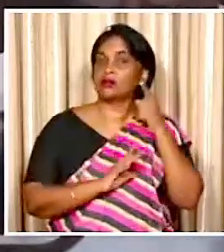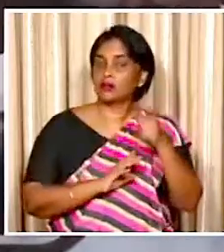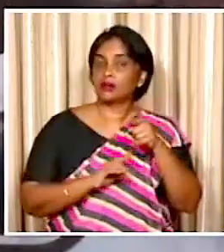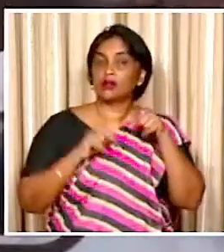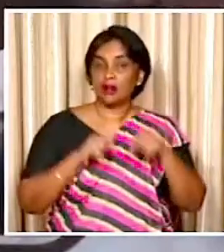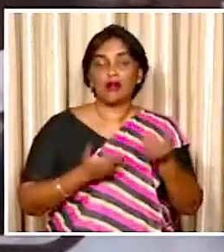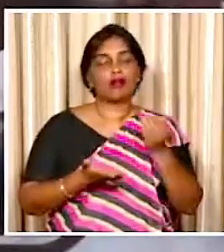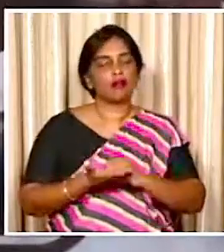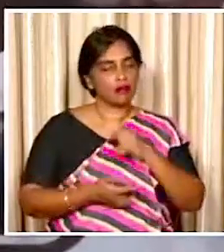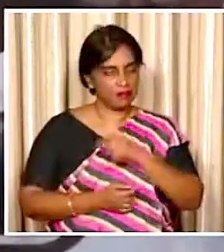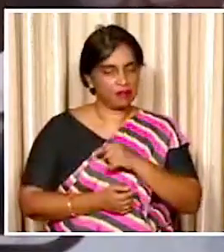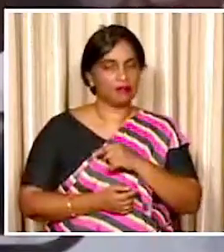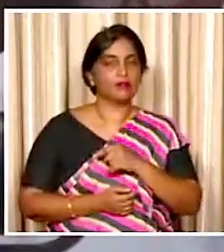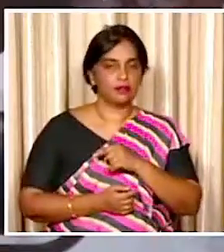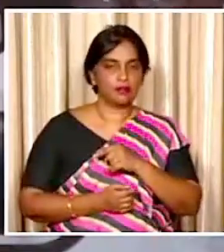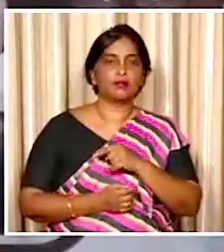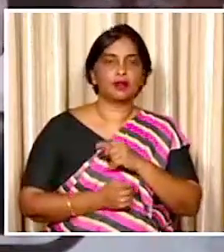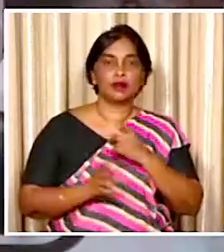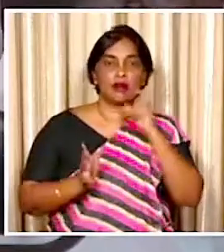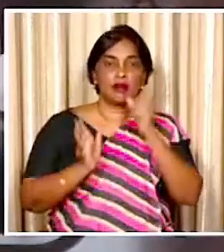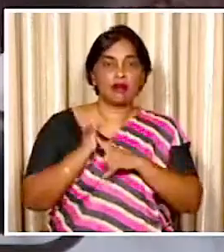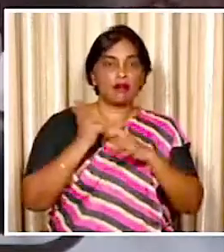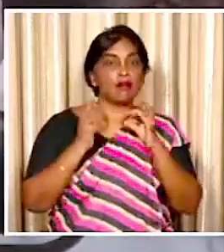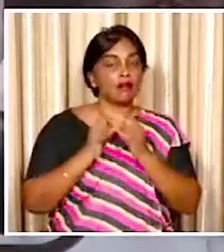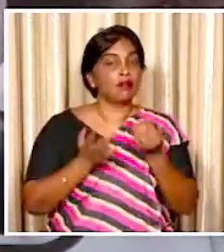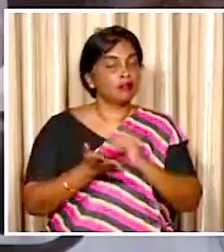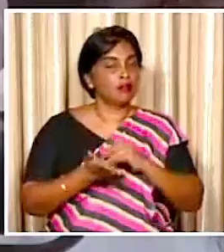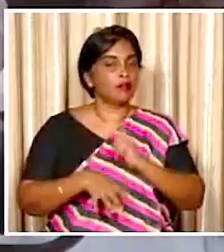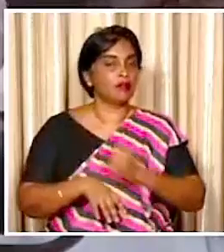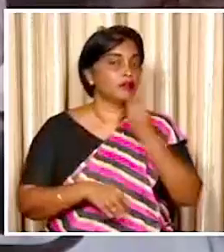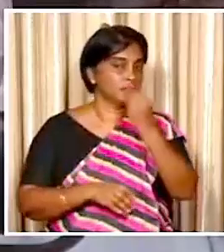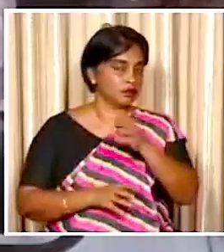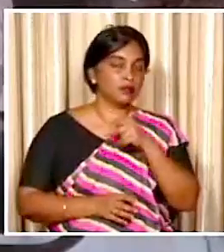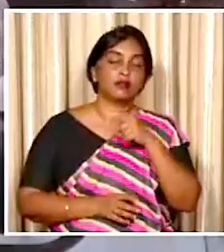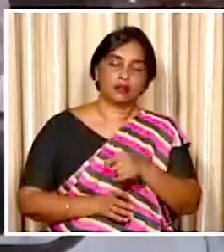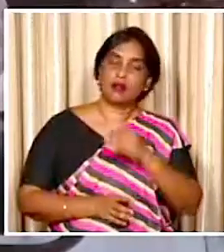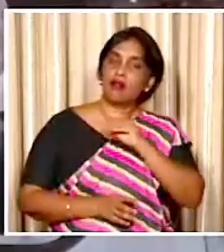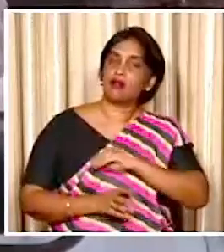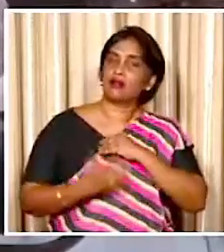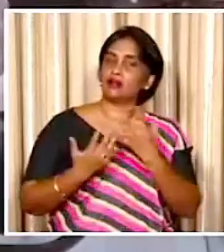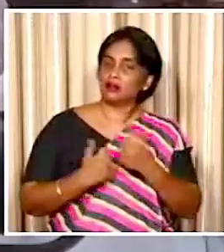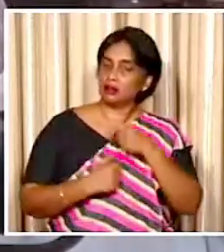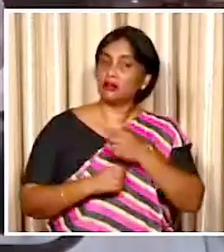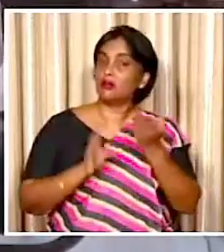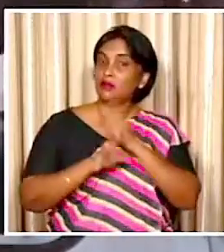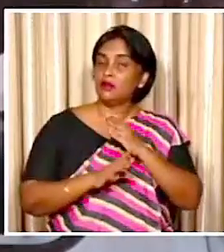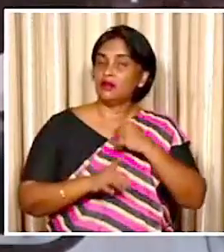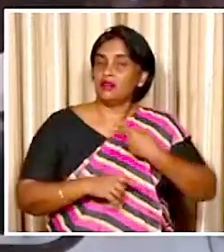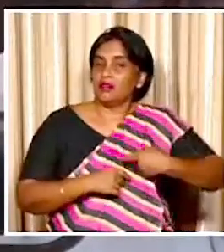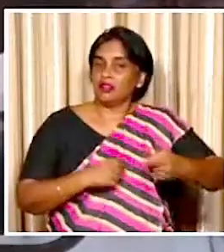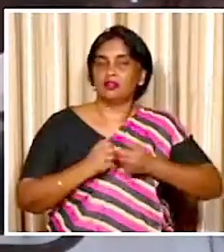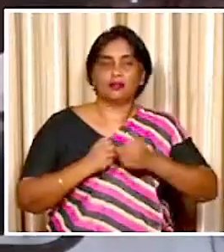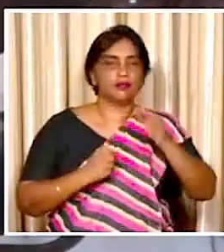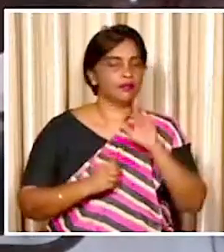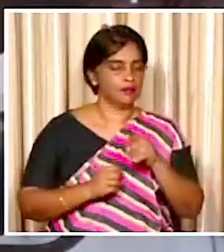දැන් අපව කරන්නේ අර කැසිනෝවලට තවත් ඉඩ පහසුකම් ලබා දීලා ඒකෙන් ආදායම අරගෙන එදා වෙල ටුවස් පවත්වගෙන යන